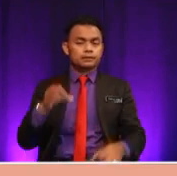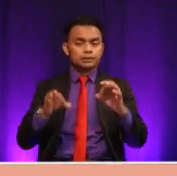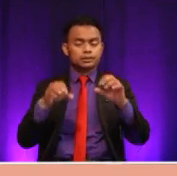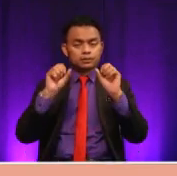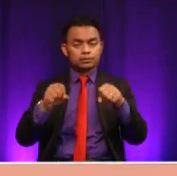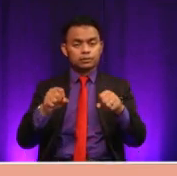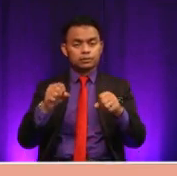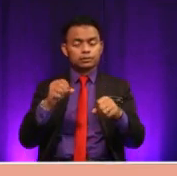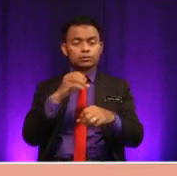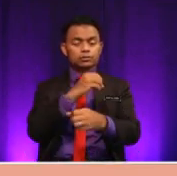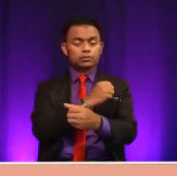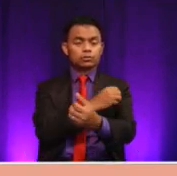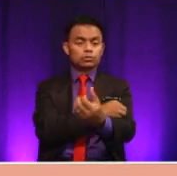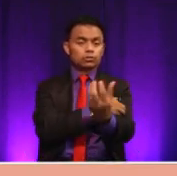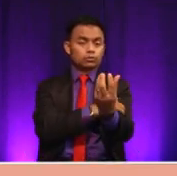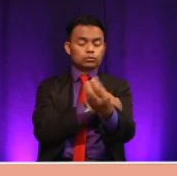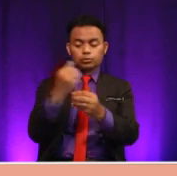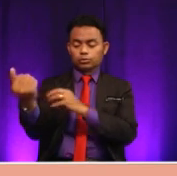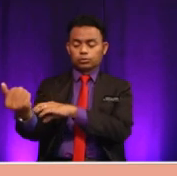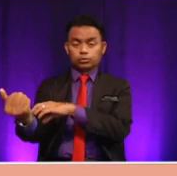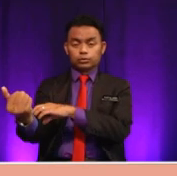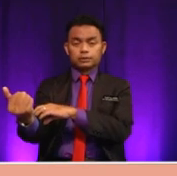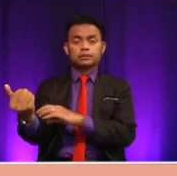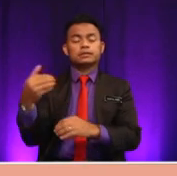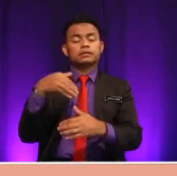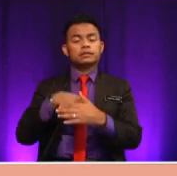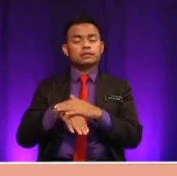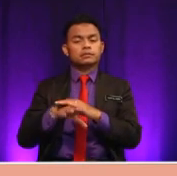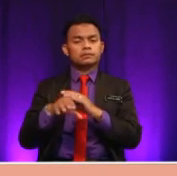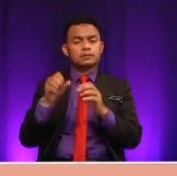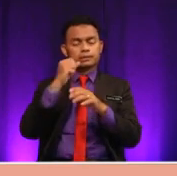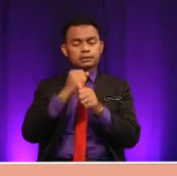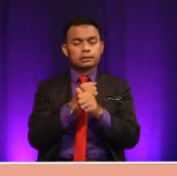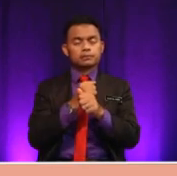tahulah dalam setiap dalam setiap ujian-ujian tadi komponen